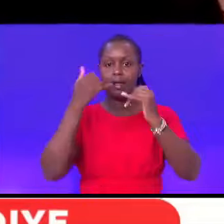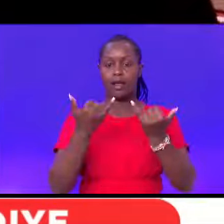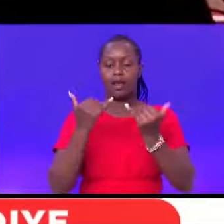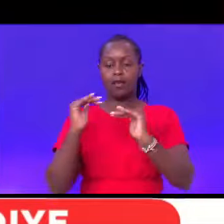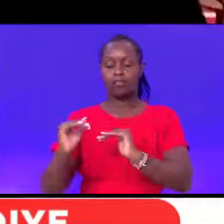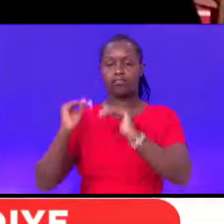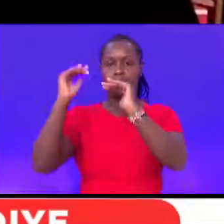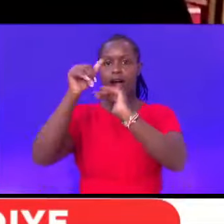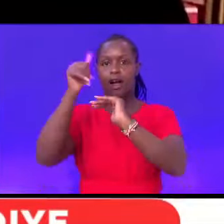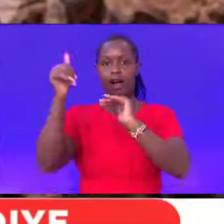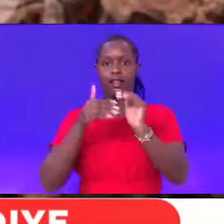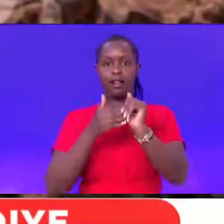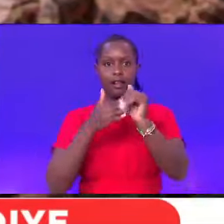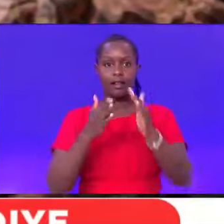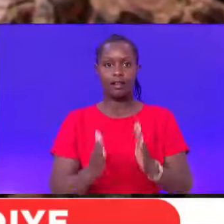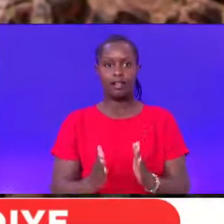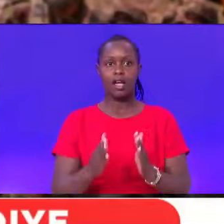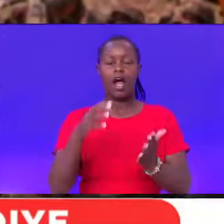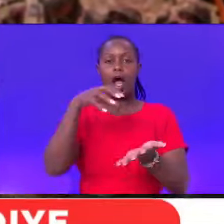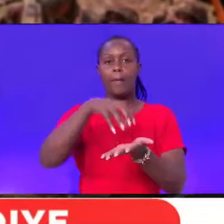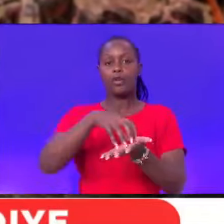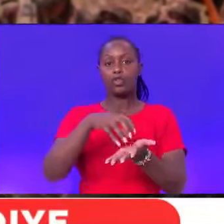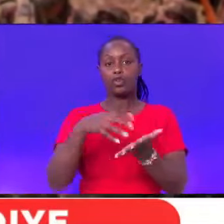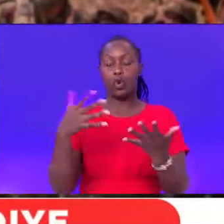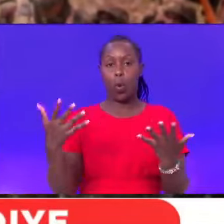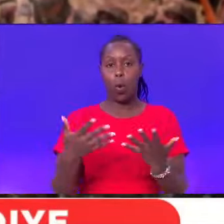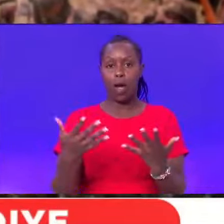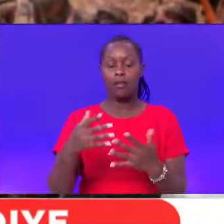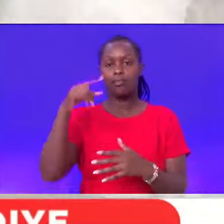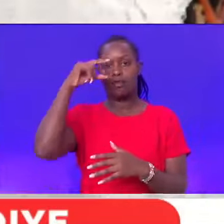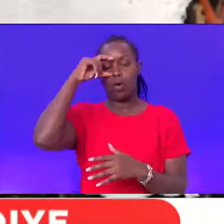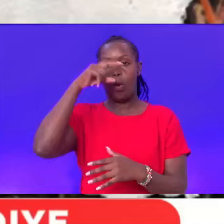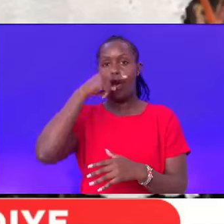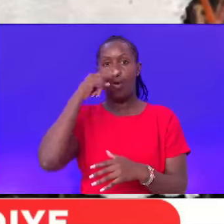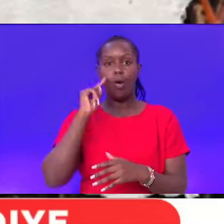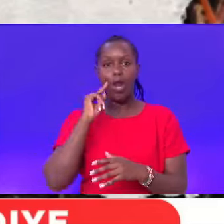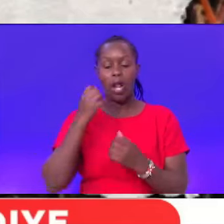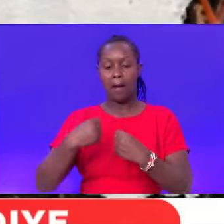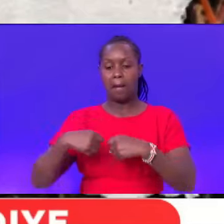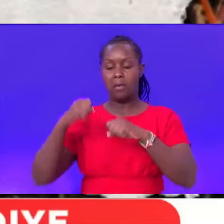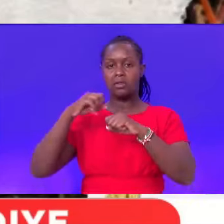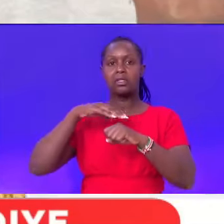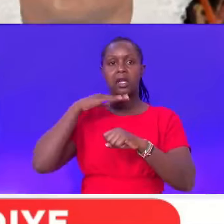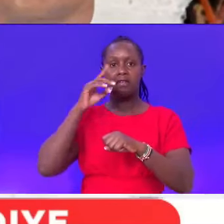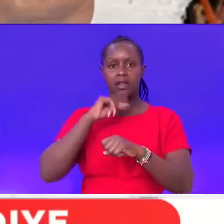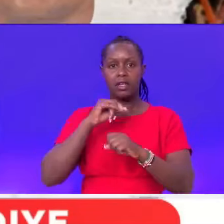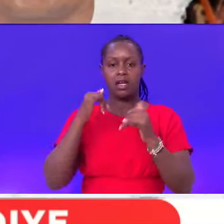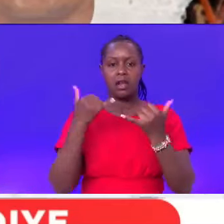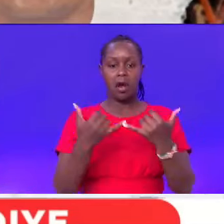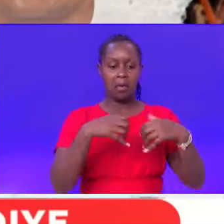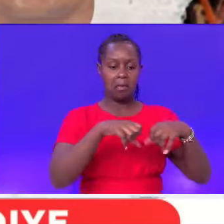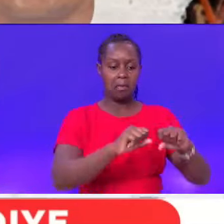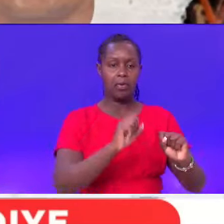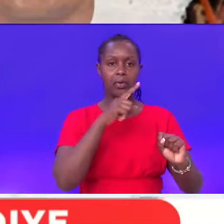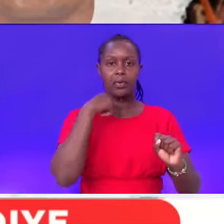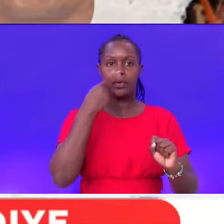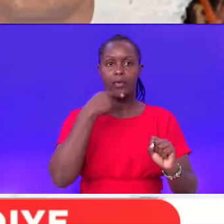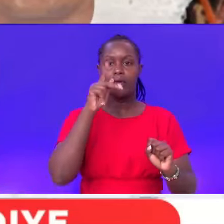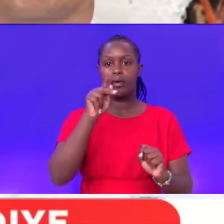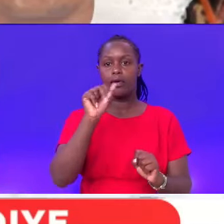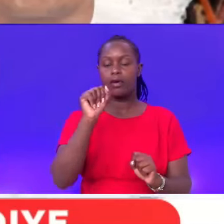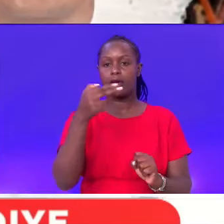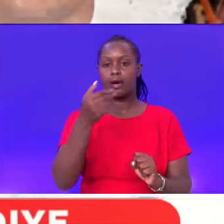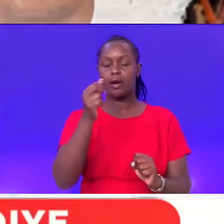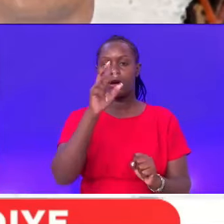wengine. Nafasi iliyokuwa ikishikiliwa na marehemu jenerali Francis Ogola sasa inashikiliwa rasmi na jenerali Charles Muriu Kahariri,